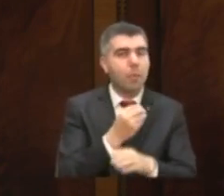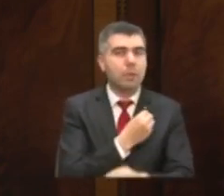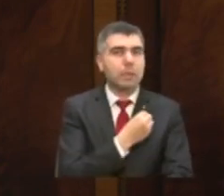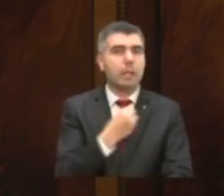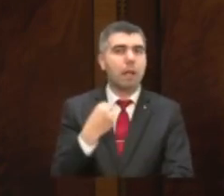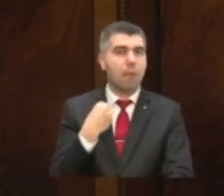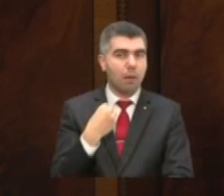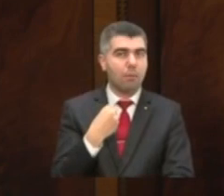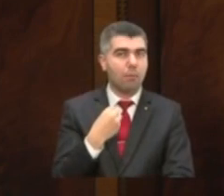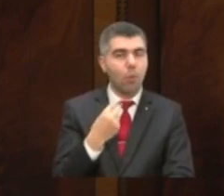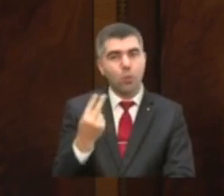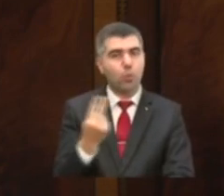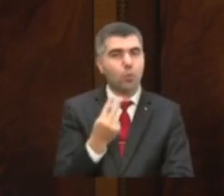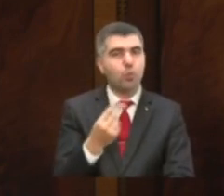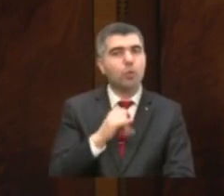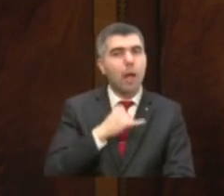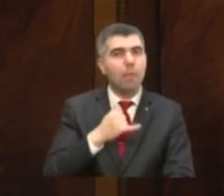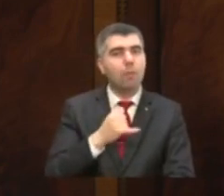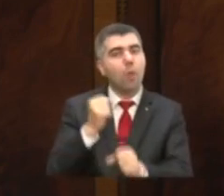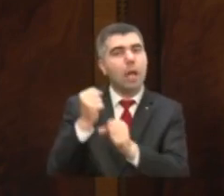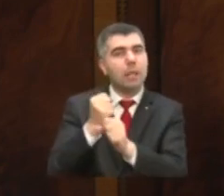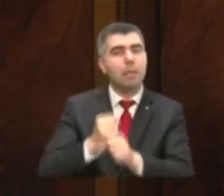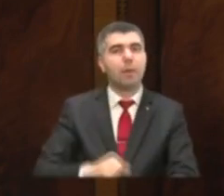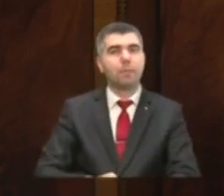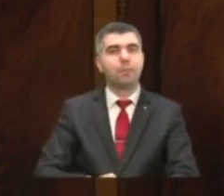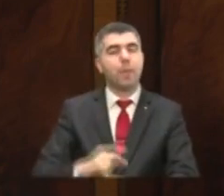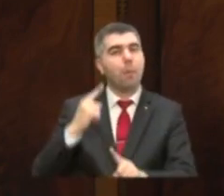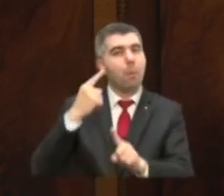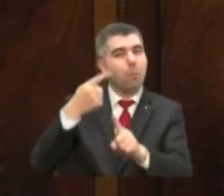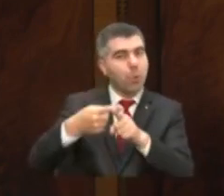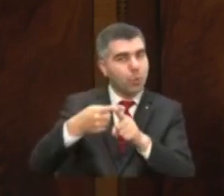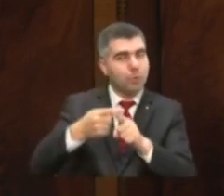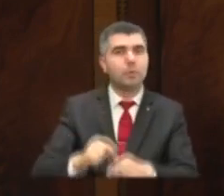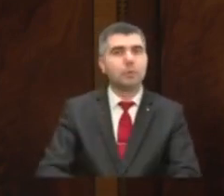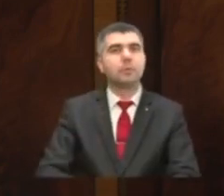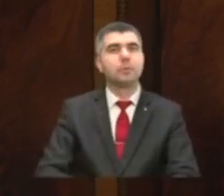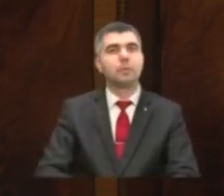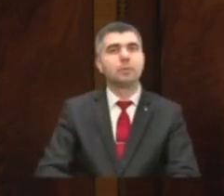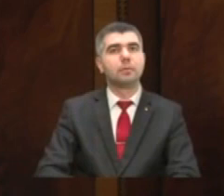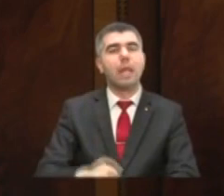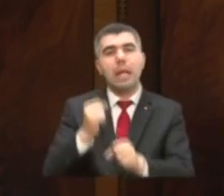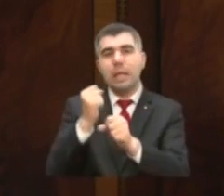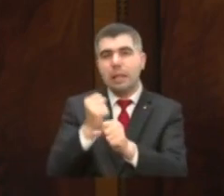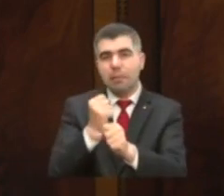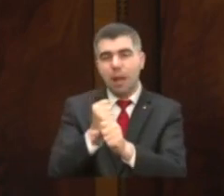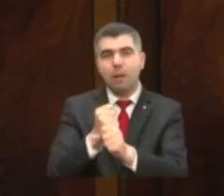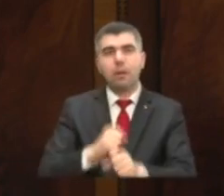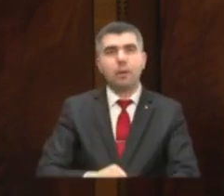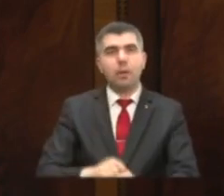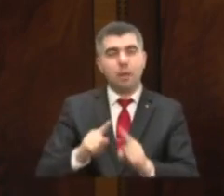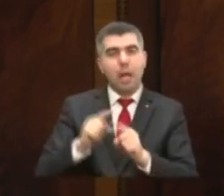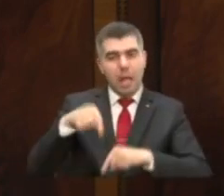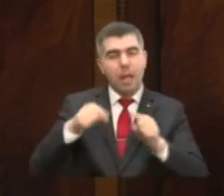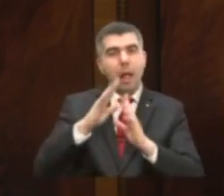مجموعة البرامج منها موجهة إلى الشباب. والتشغيل، أريد أن أضيف في التشغيل مسألة واحدة، وهو أنه هناك